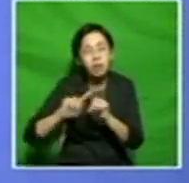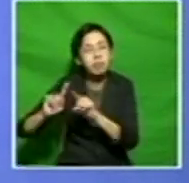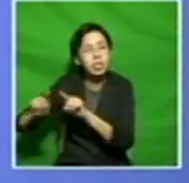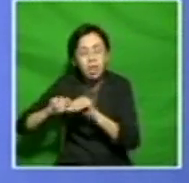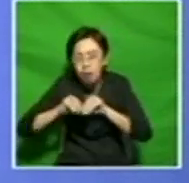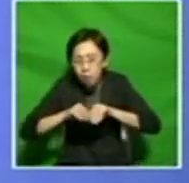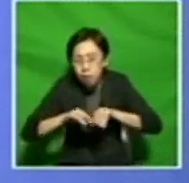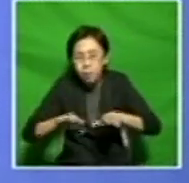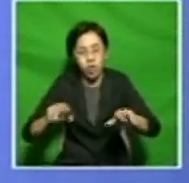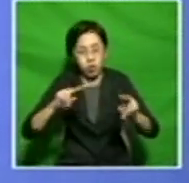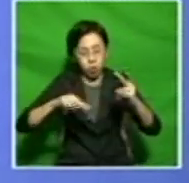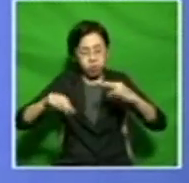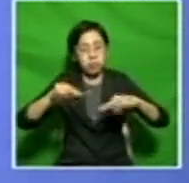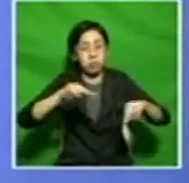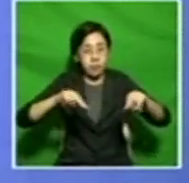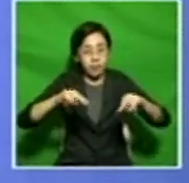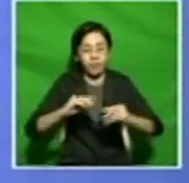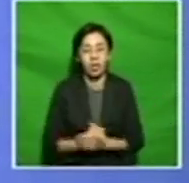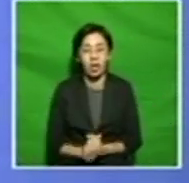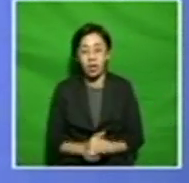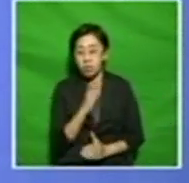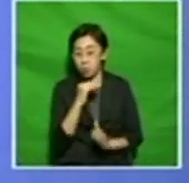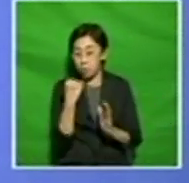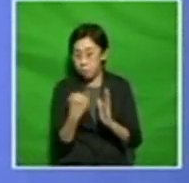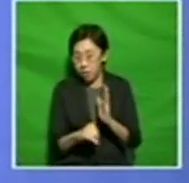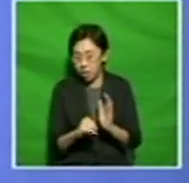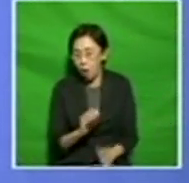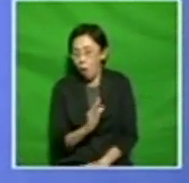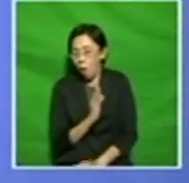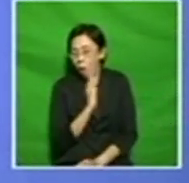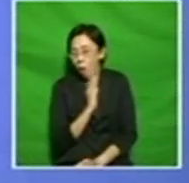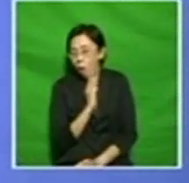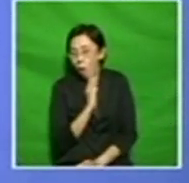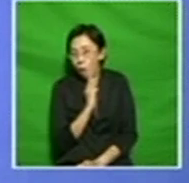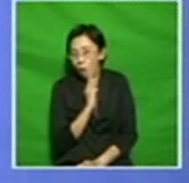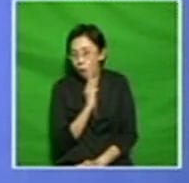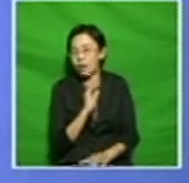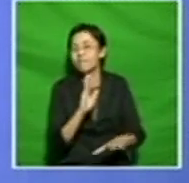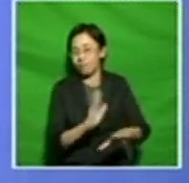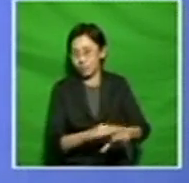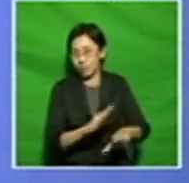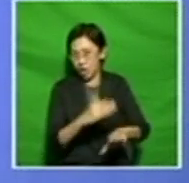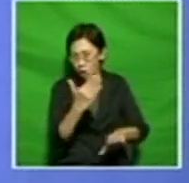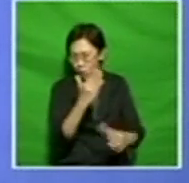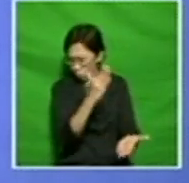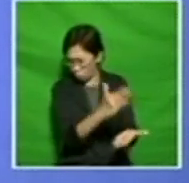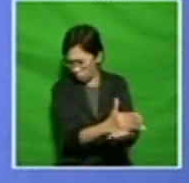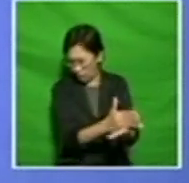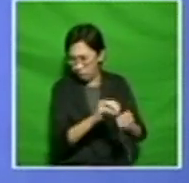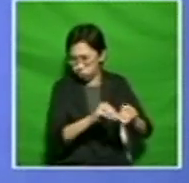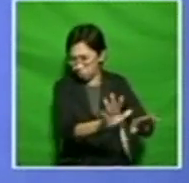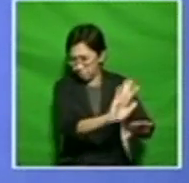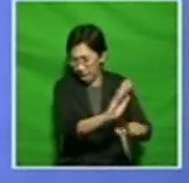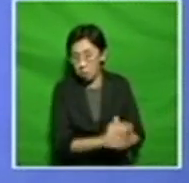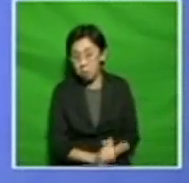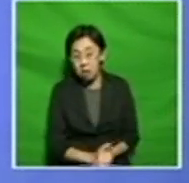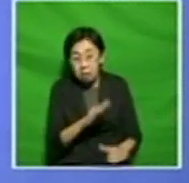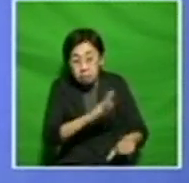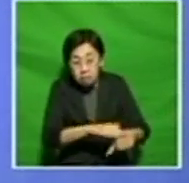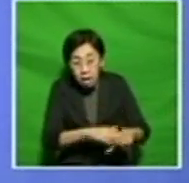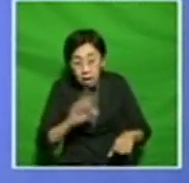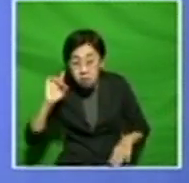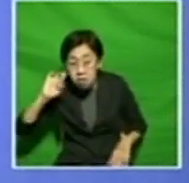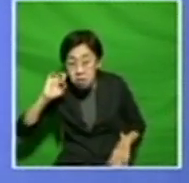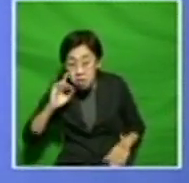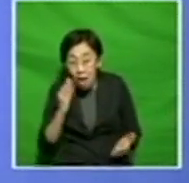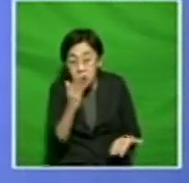าตรการเพียงแค่ว่าถ้ามันผิดหรือมันเท็จเริ่มต้นเราก็จะเตือนให้หยุดถ้าไม่หยุดเราก็